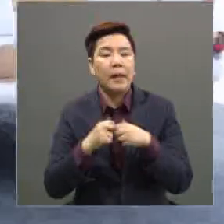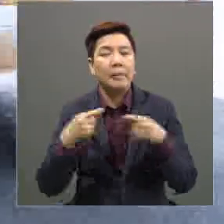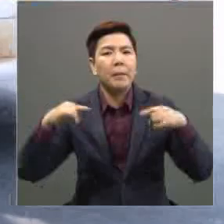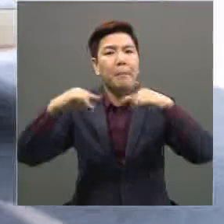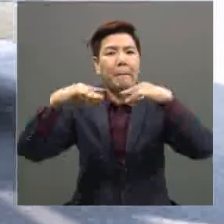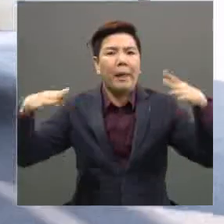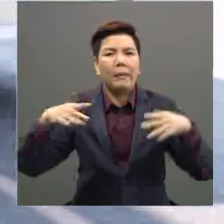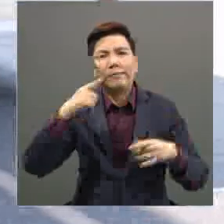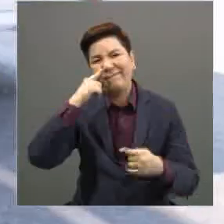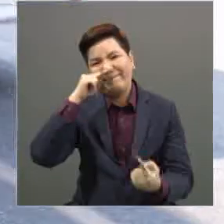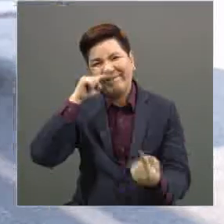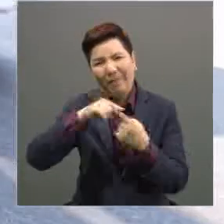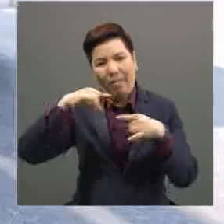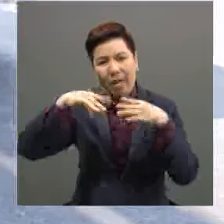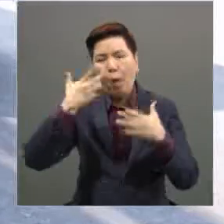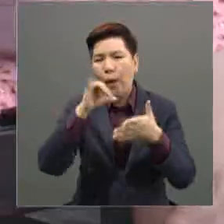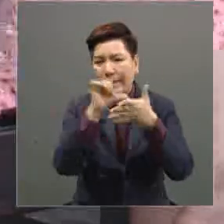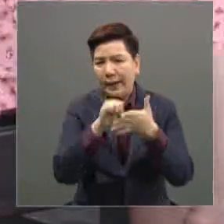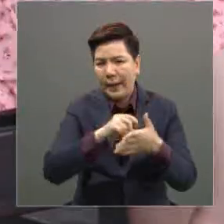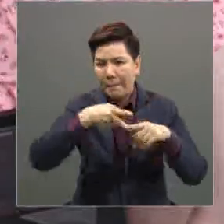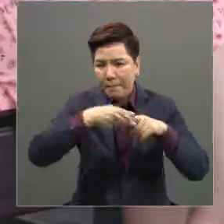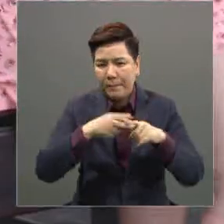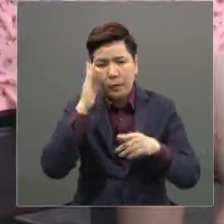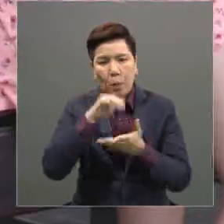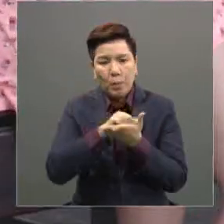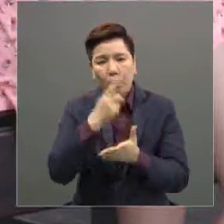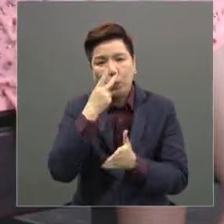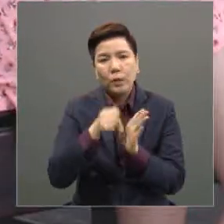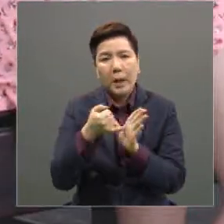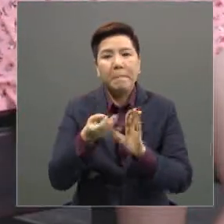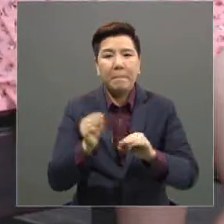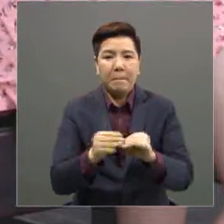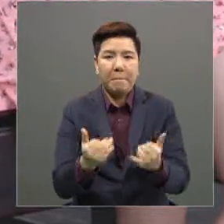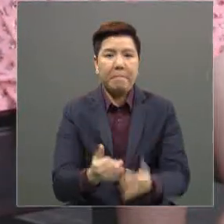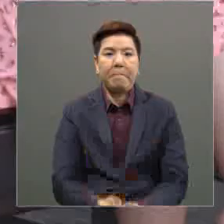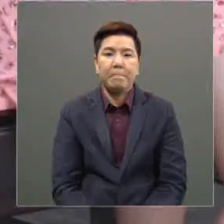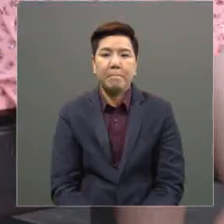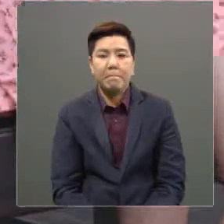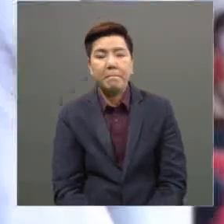งม ัน ไม่แม่นนะเขาก็ขอให้ไปปรับปรุงตรงนี้เวลาใช้บริการจะได้สะดวกมากขึ้นครับ